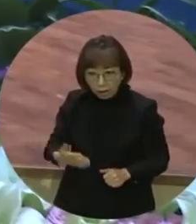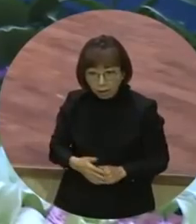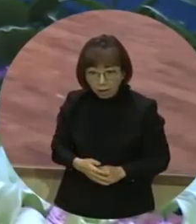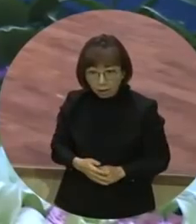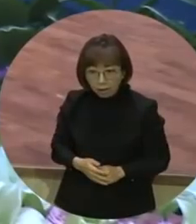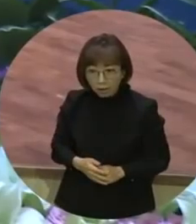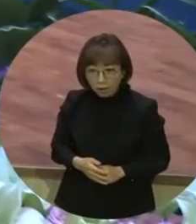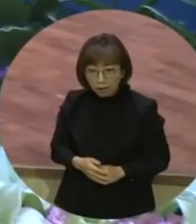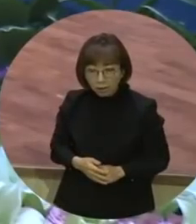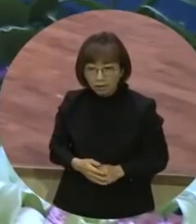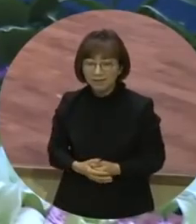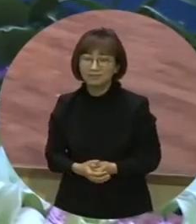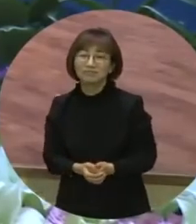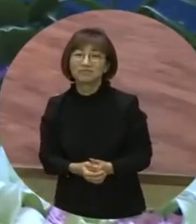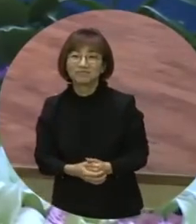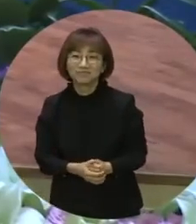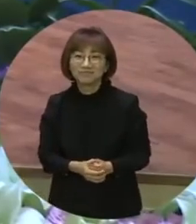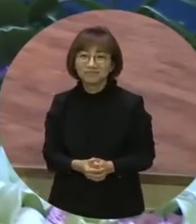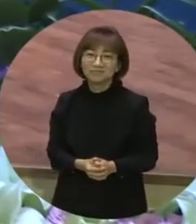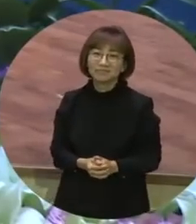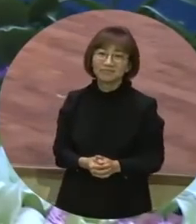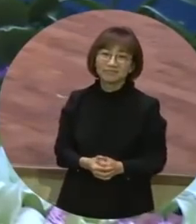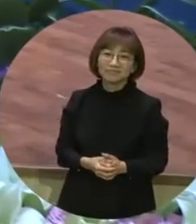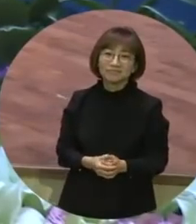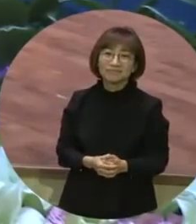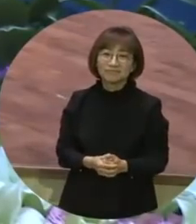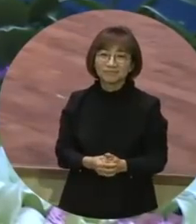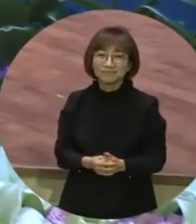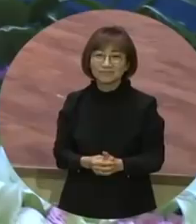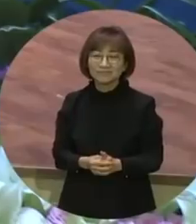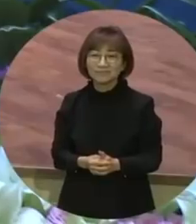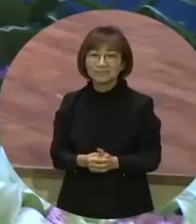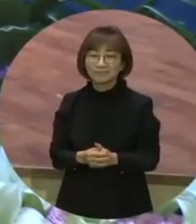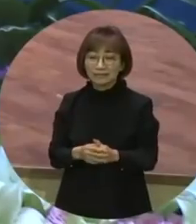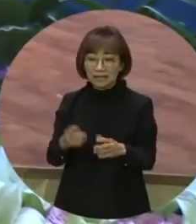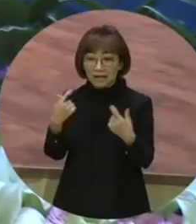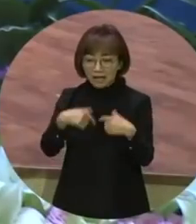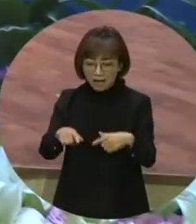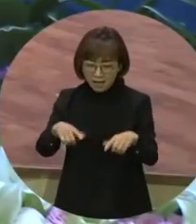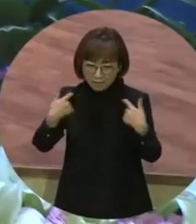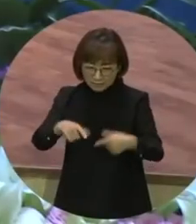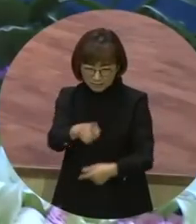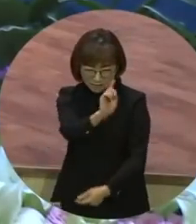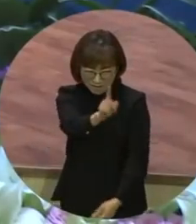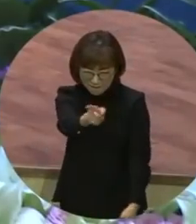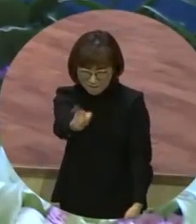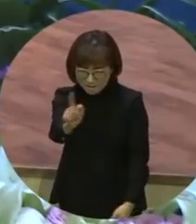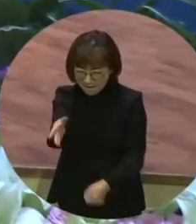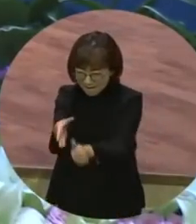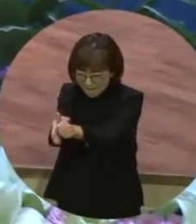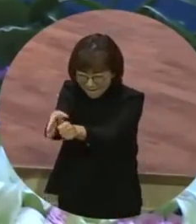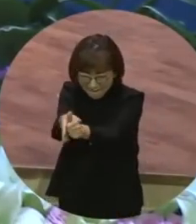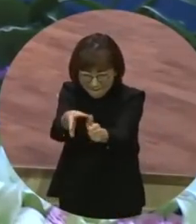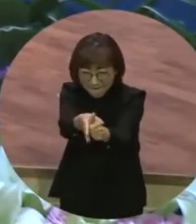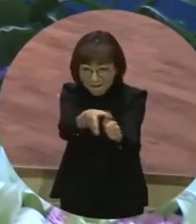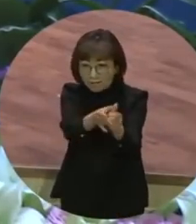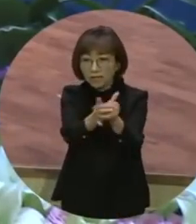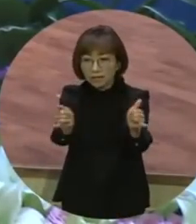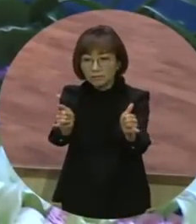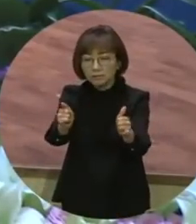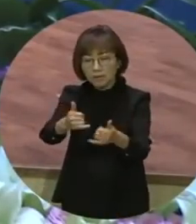되느냐? 그렇게 하는 사람은요, 자기도 죽고 남도 죽이. 자기도